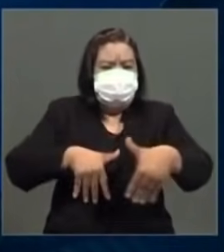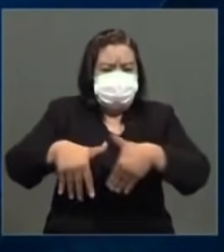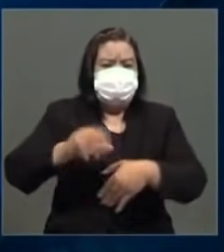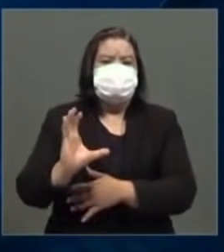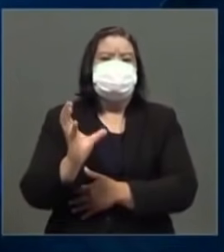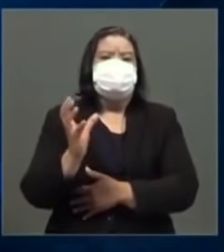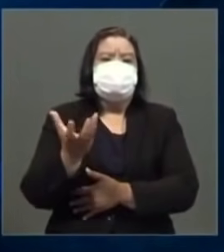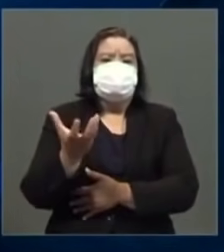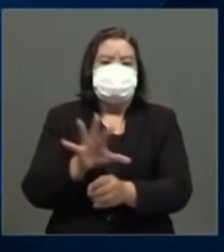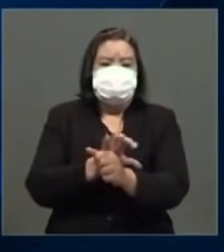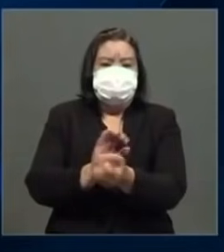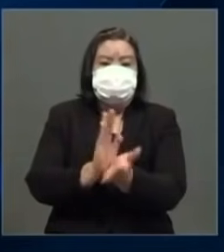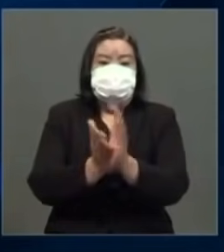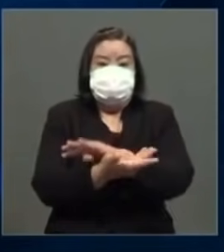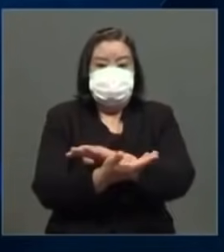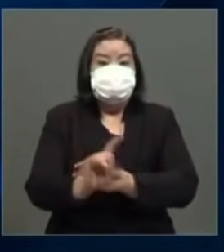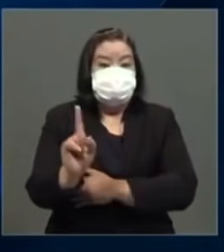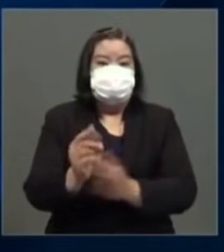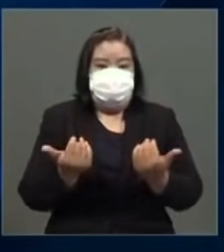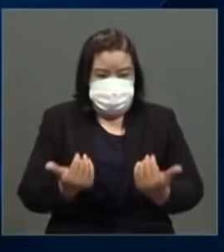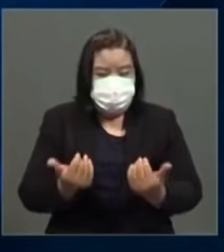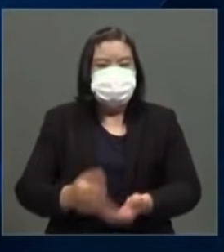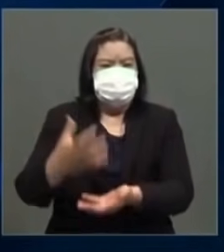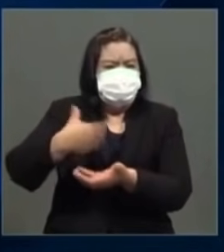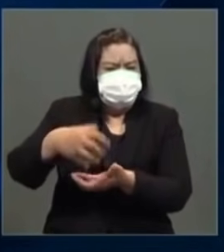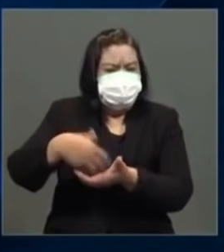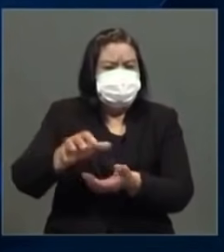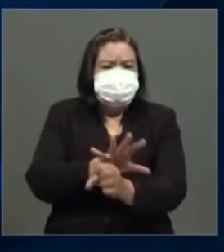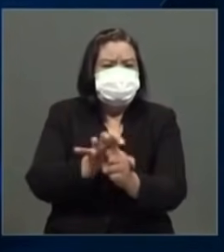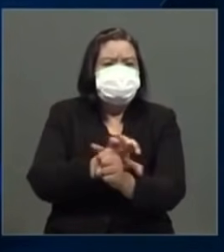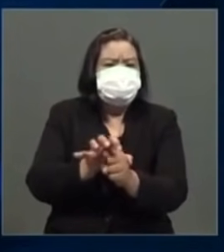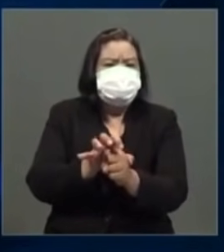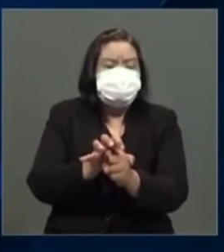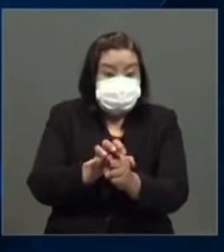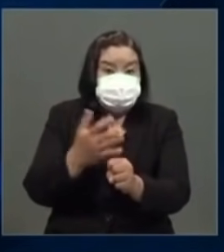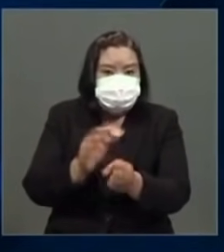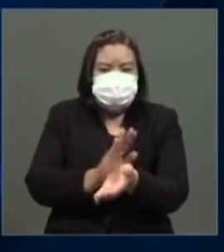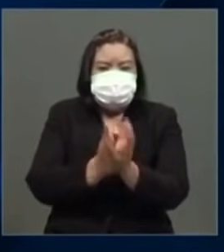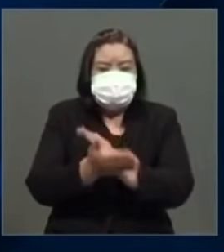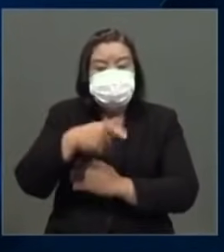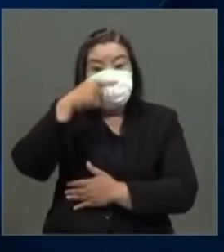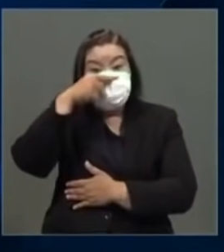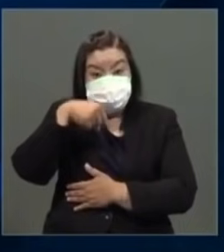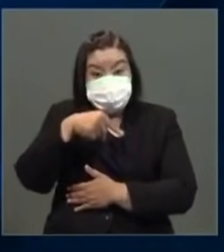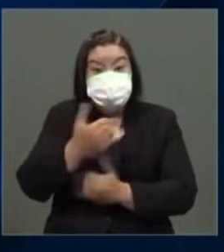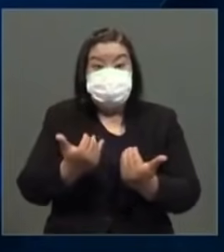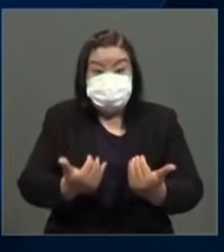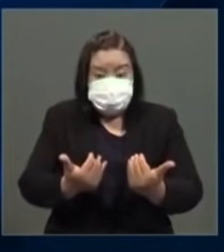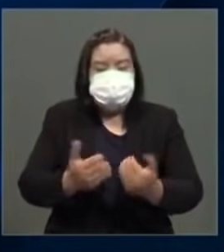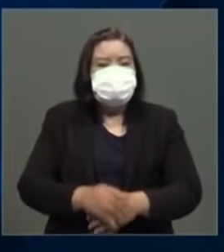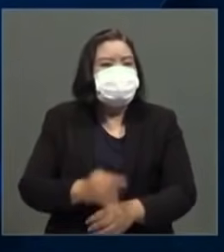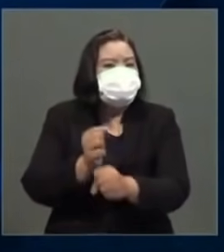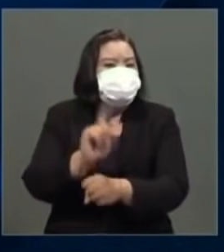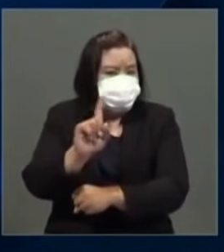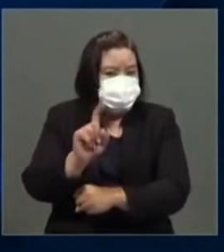ายพันธุ์เดี๋ยววันนี้จะได้มานำเรียนให้ทราบว่าสายพันธุ์ที่มีการเกิดขึ้นในประเทศไทยในระยะล่าสุดนะครับ